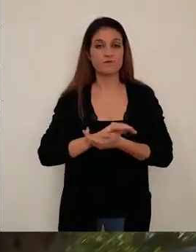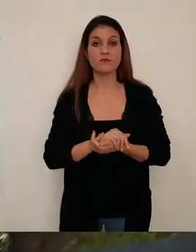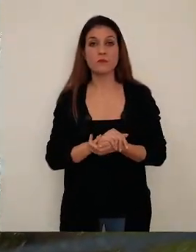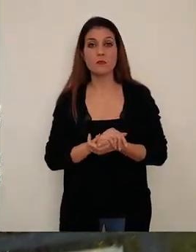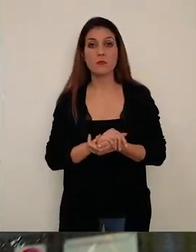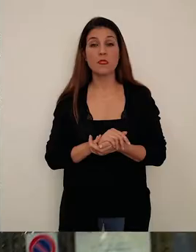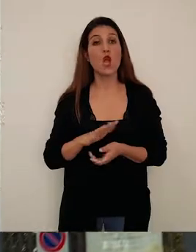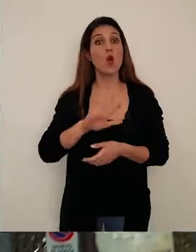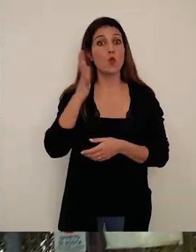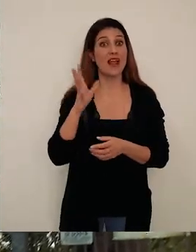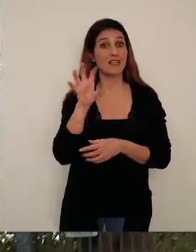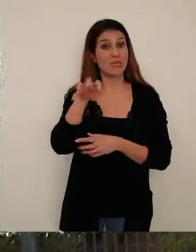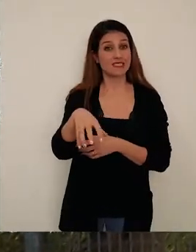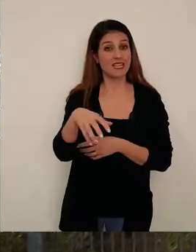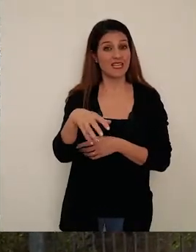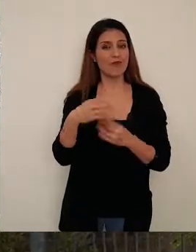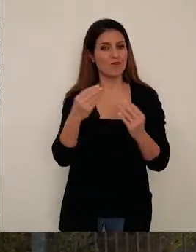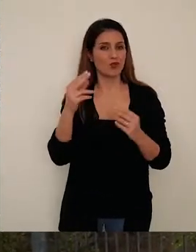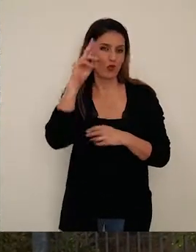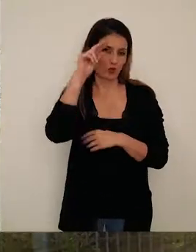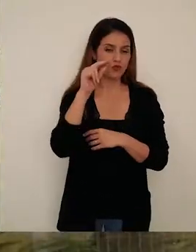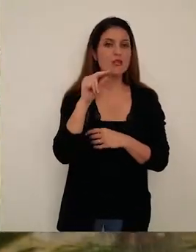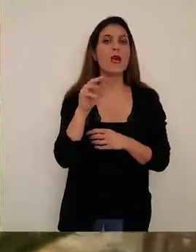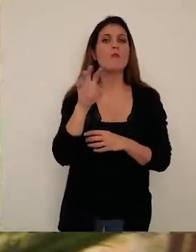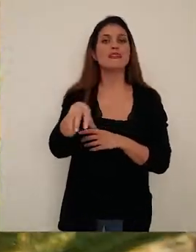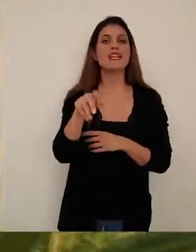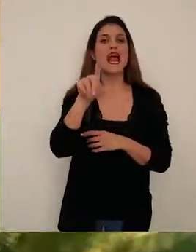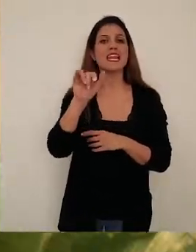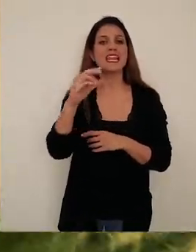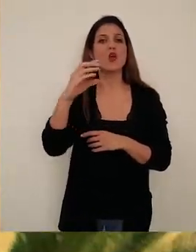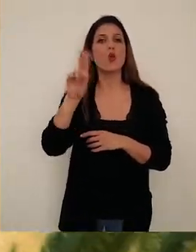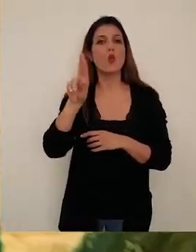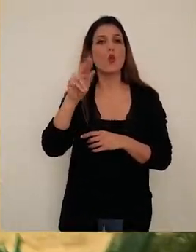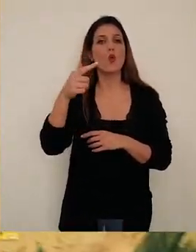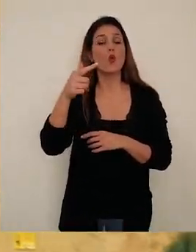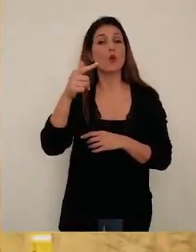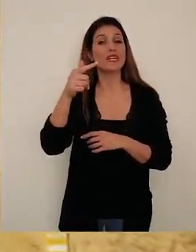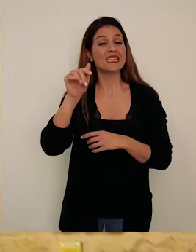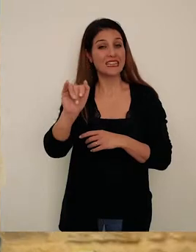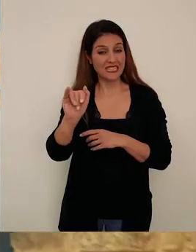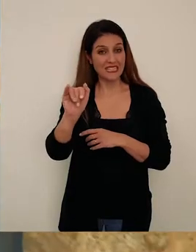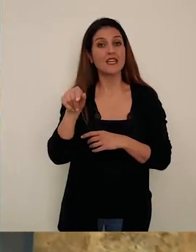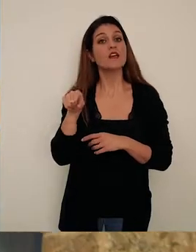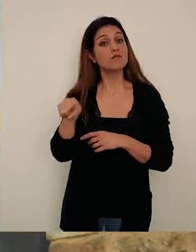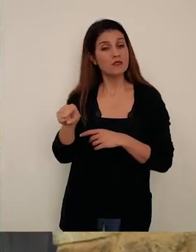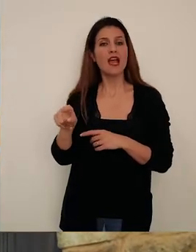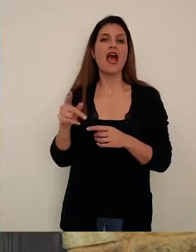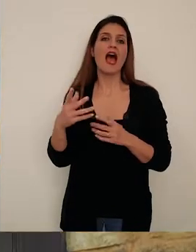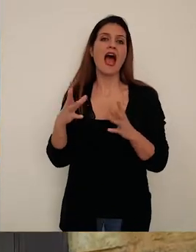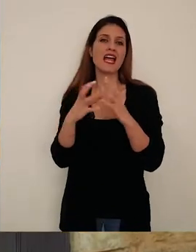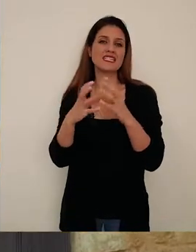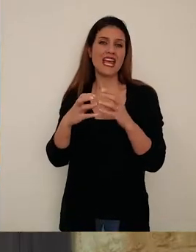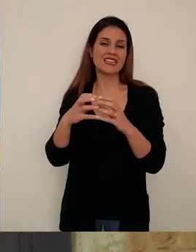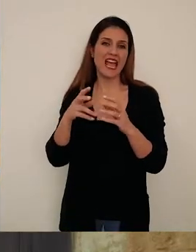Un'altra masseria molto nota nel circondario è la masseria Licurti, oggi sede di un'azienda agricola privata, dove è ancora possibile